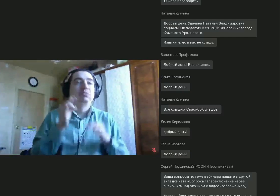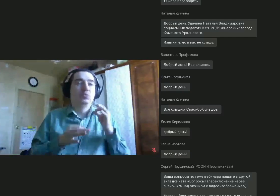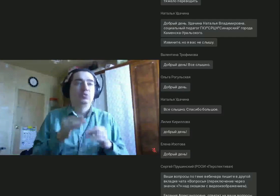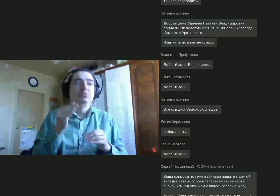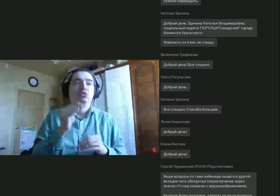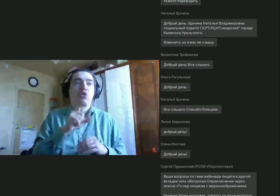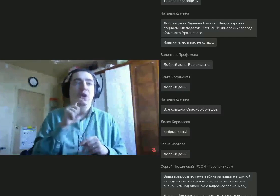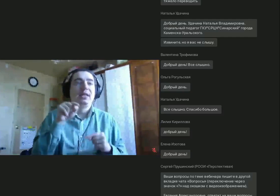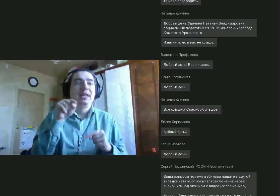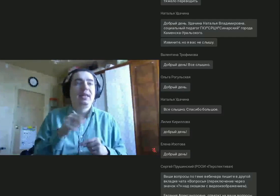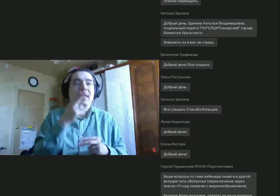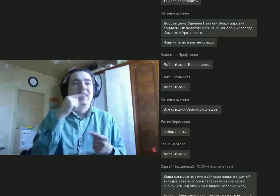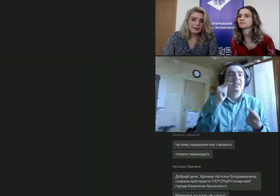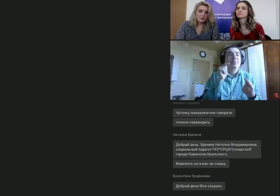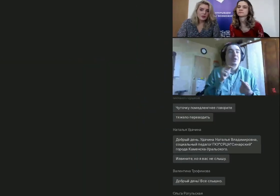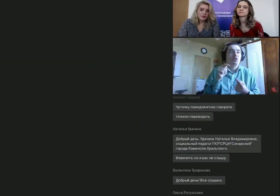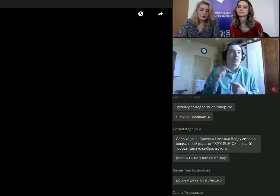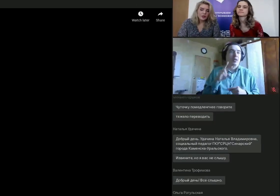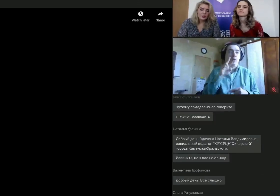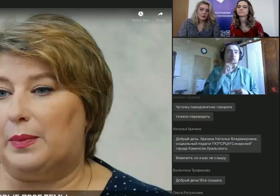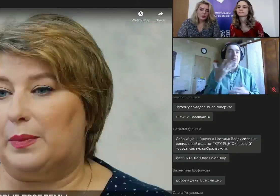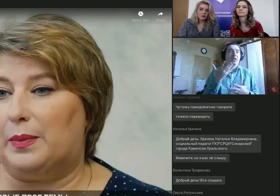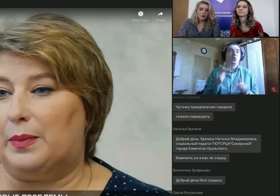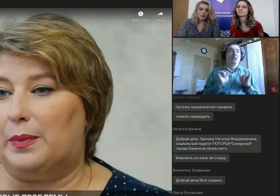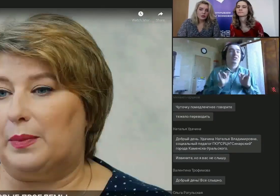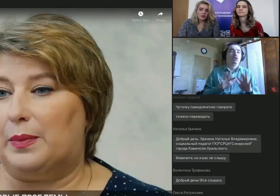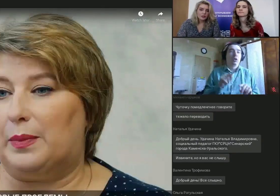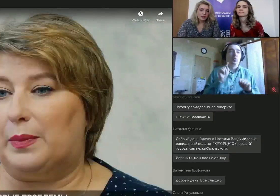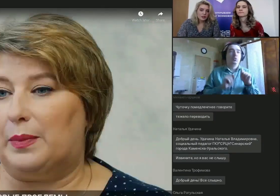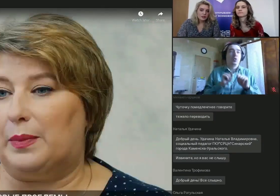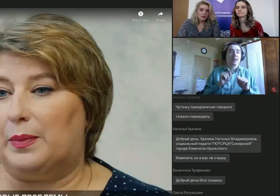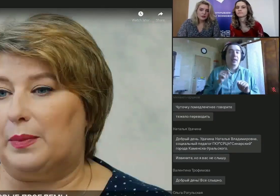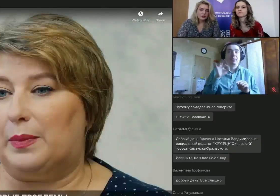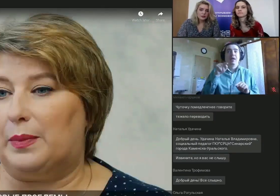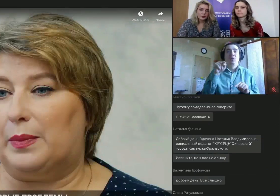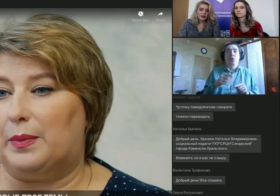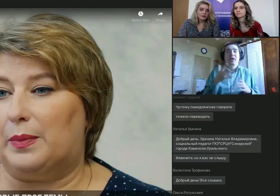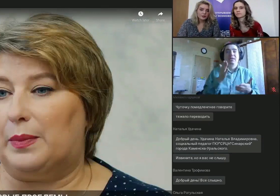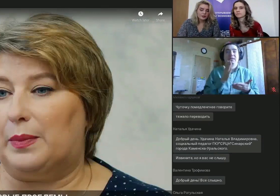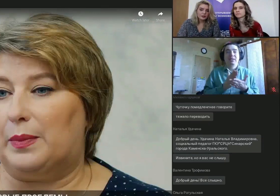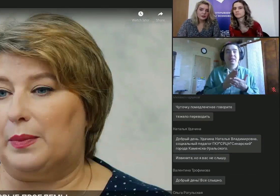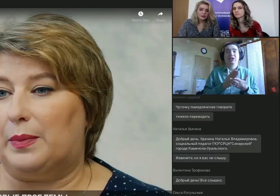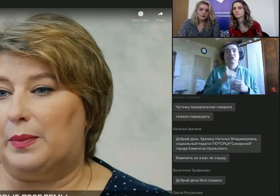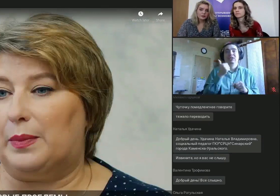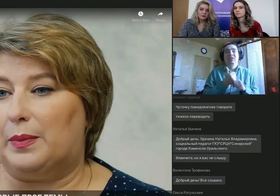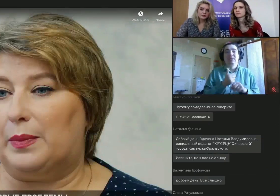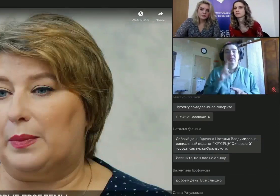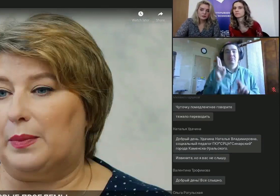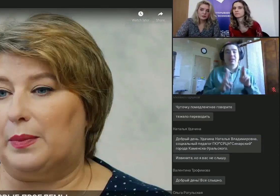совершают родители, а также поговорим про то, какие есть основные правила и